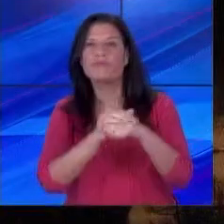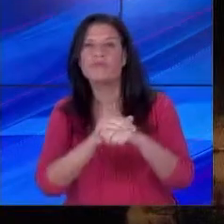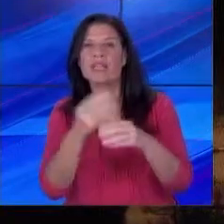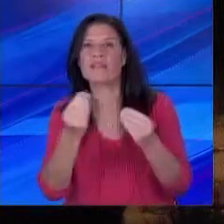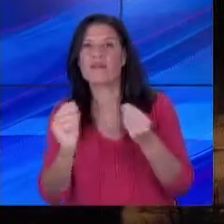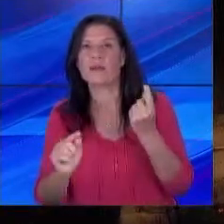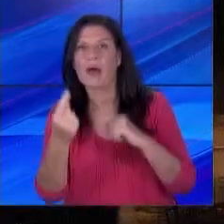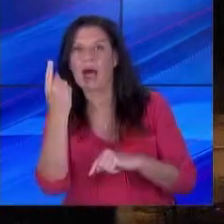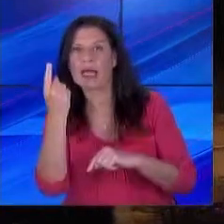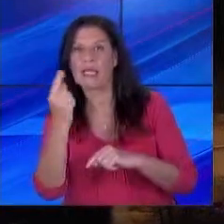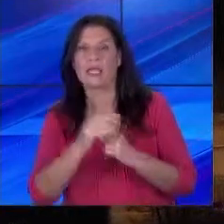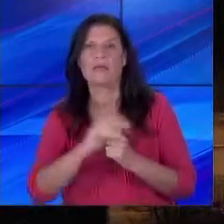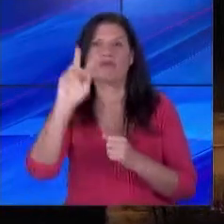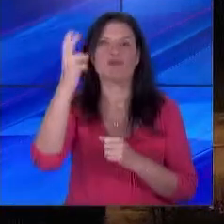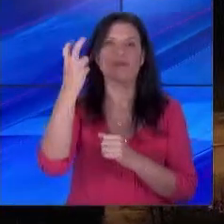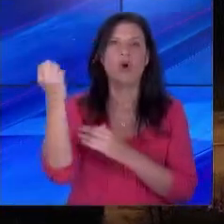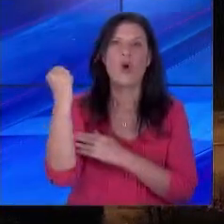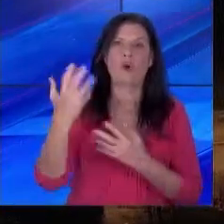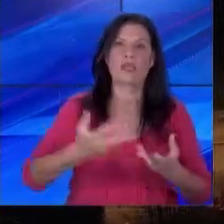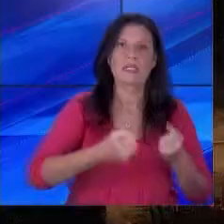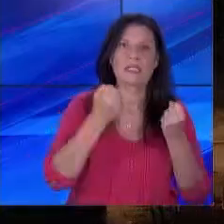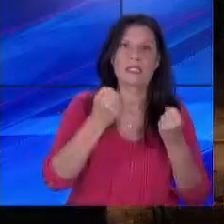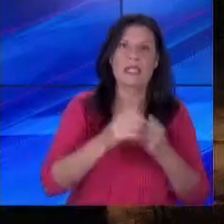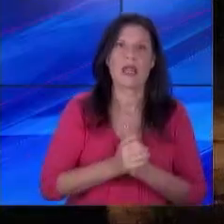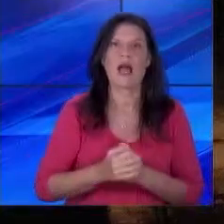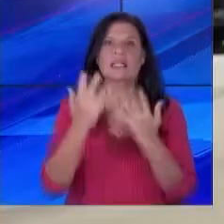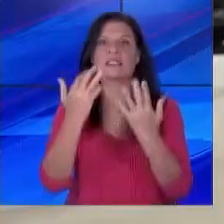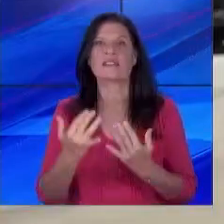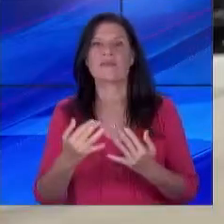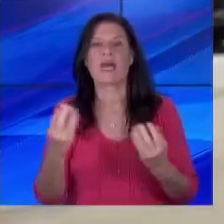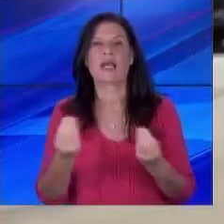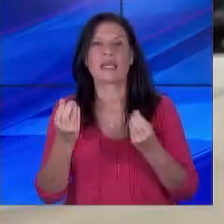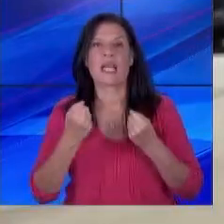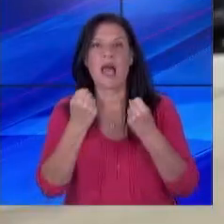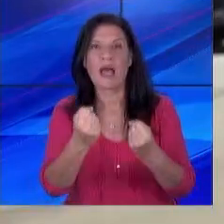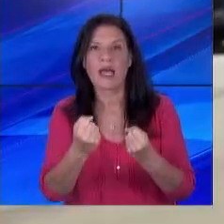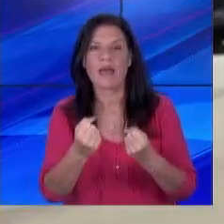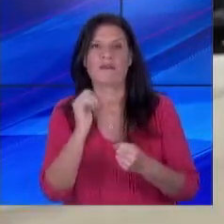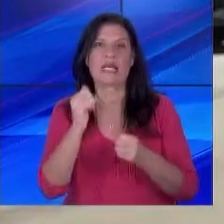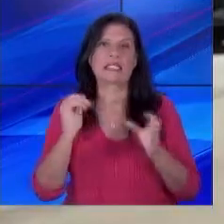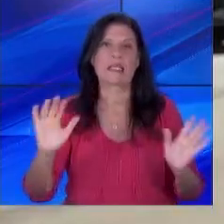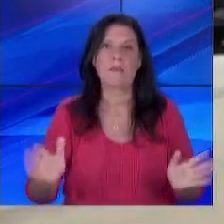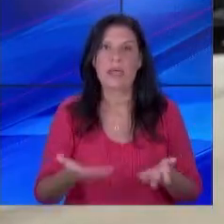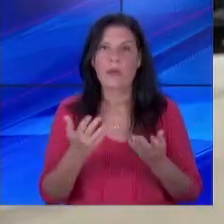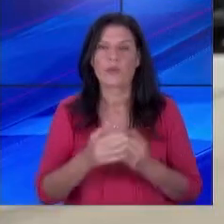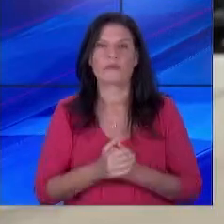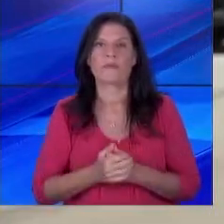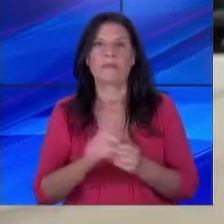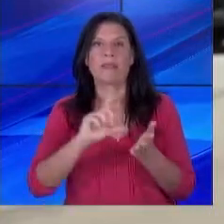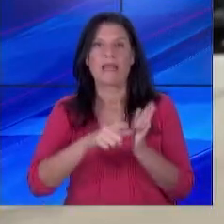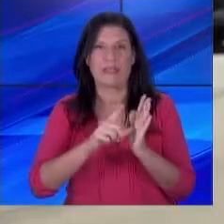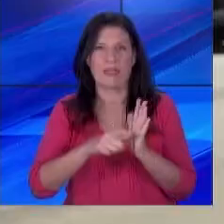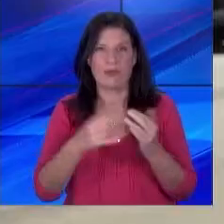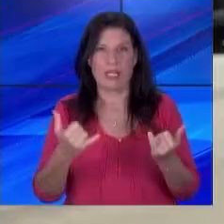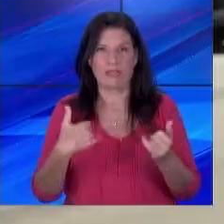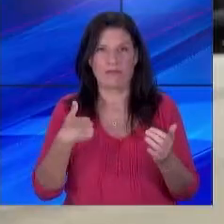כלי רכב, סיווגם ומדידת המהירות של כל אחד מהם. הטכנולוגיות המתקדמות שאנחנו בוחנים כאן היום יאפשרו לנו